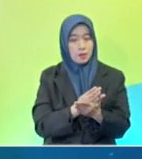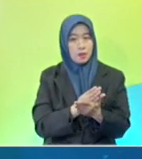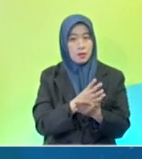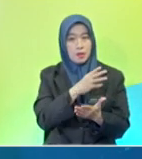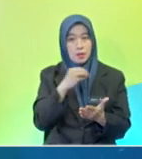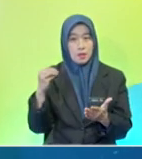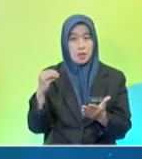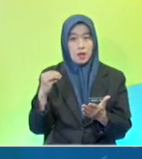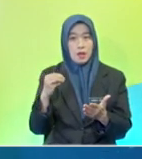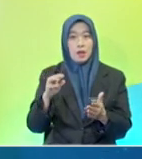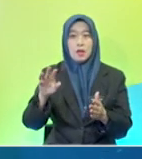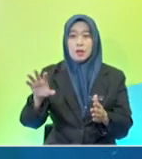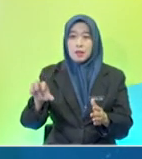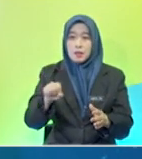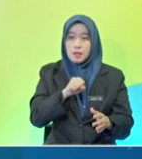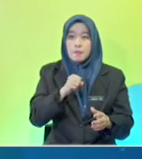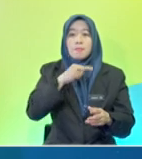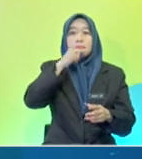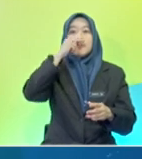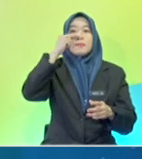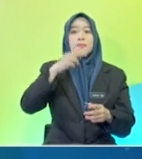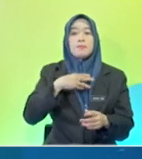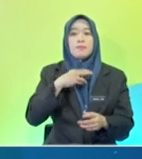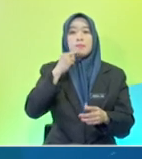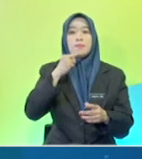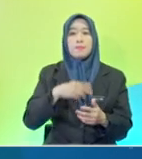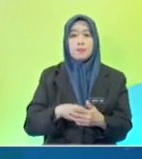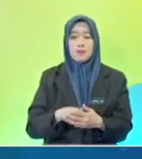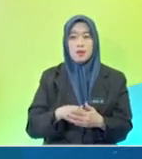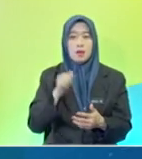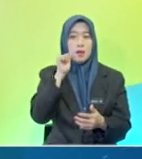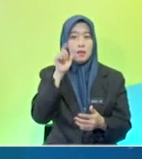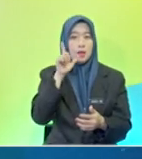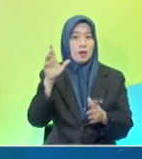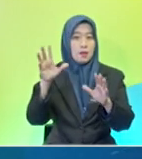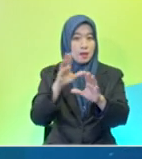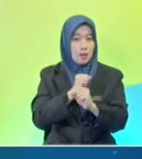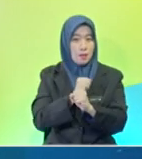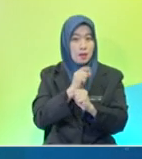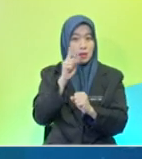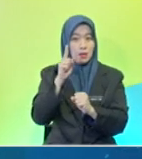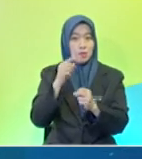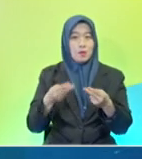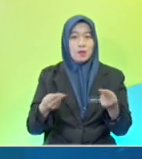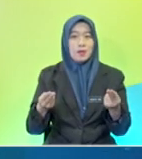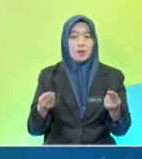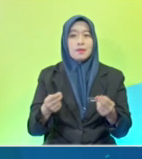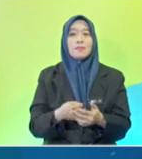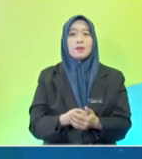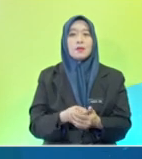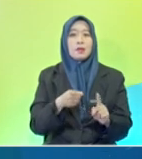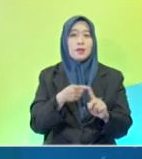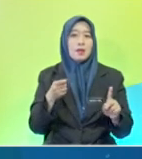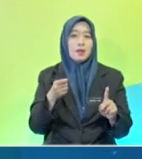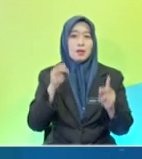dan menarik dan nafas. Baik, tahniah, okay. Alia. Alia layak mendapat 1 token daripada Ustazah dan Kakak Syafiqah.